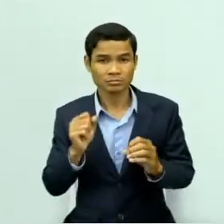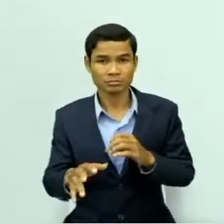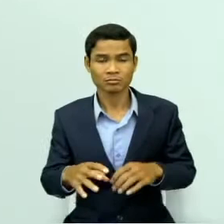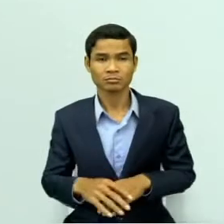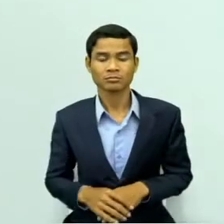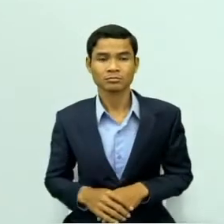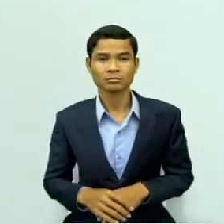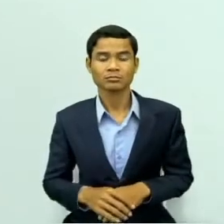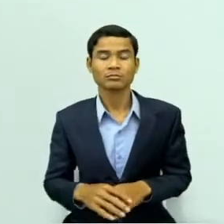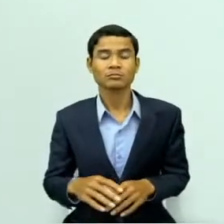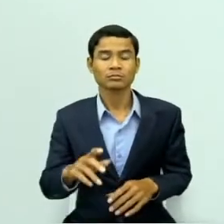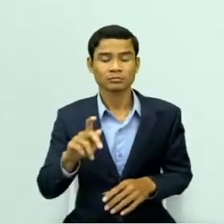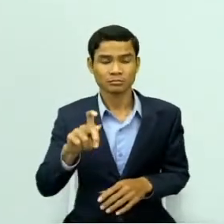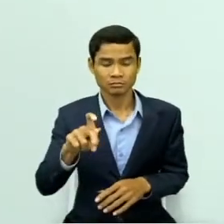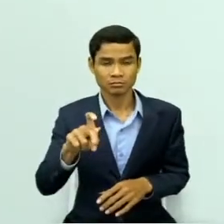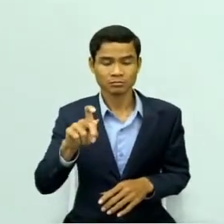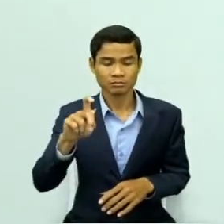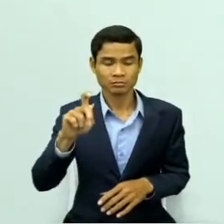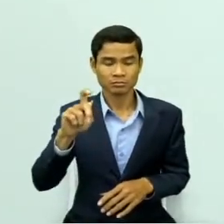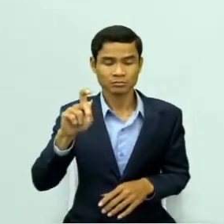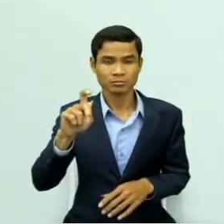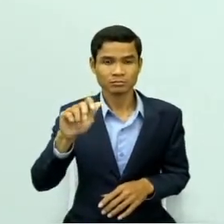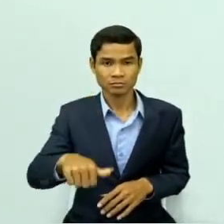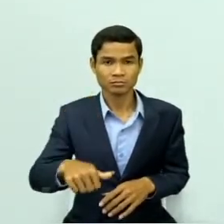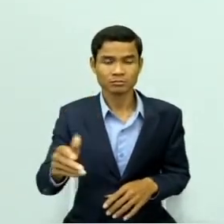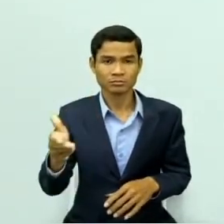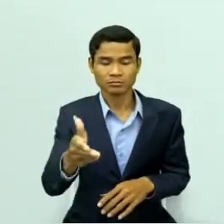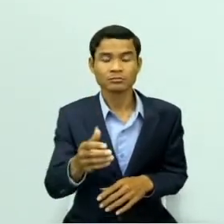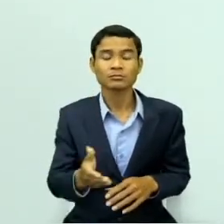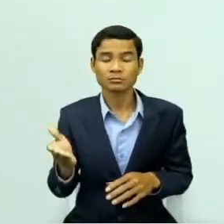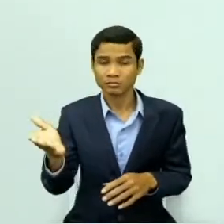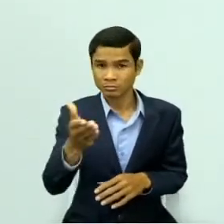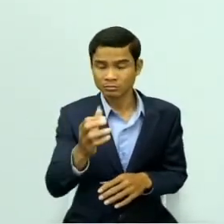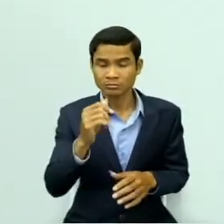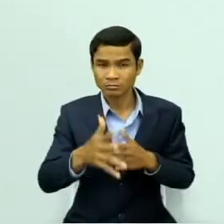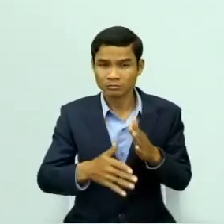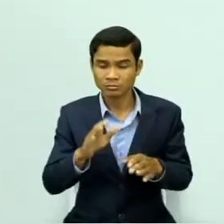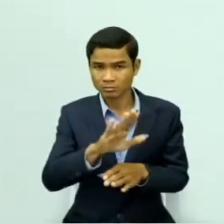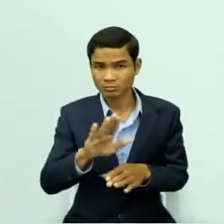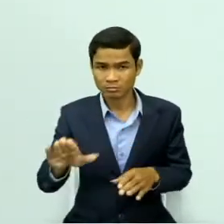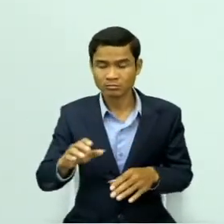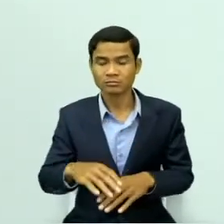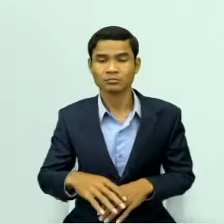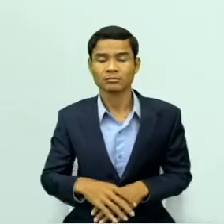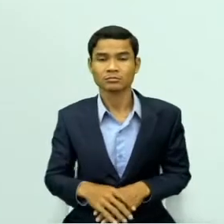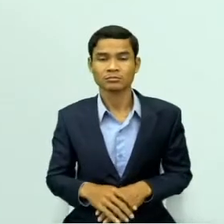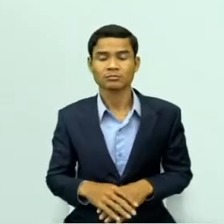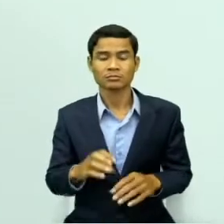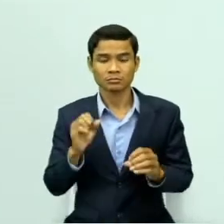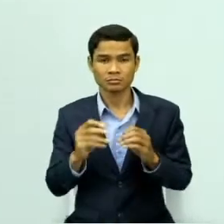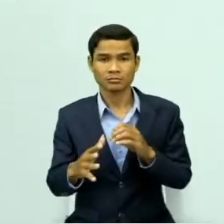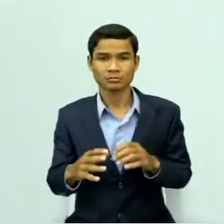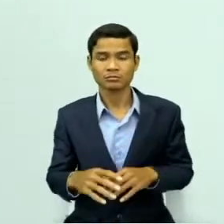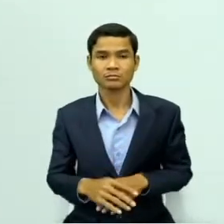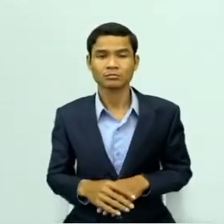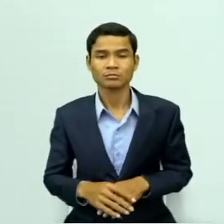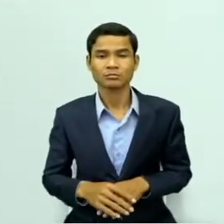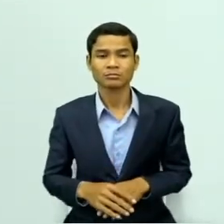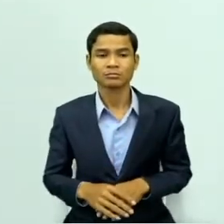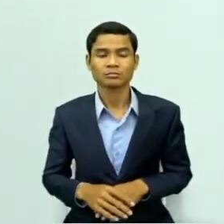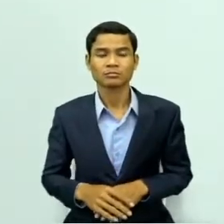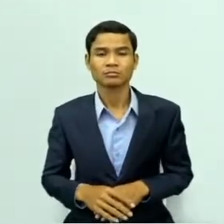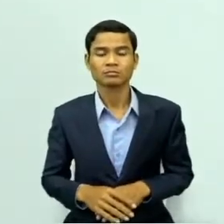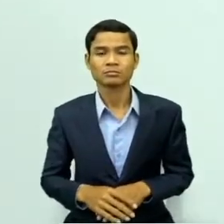mà nhiều. Chà. Ây lời đo vến con bằng lời sâu đói khuôn ánh. Chà chập đa mà.